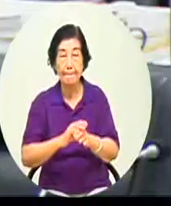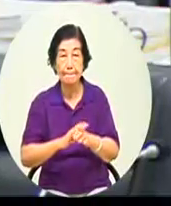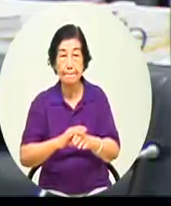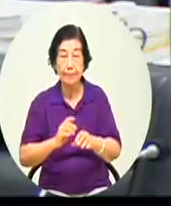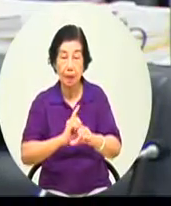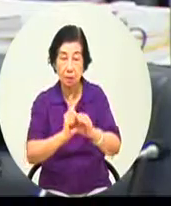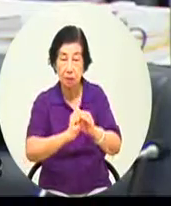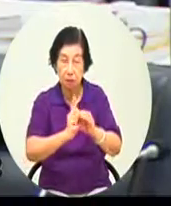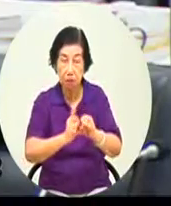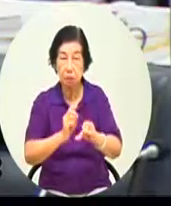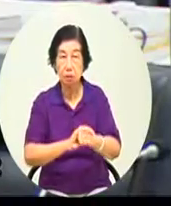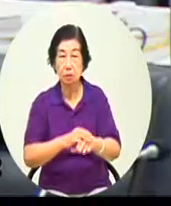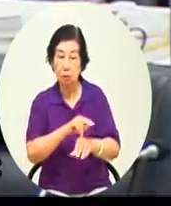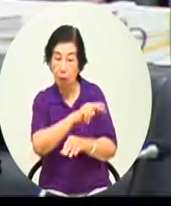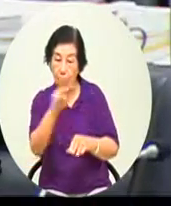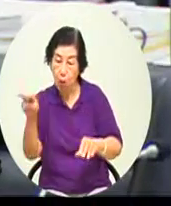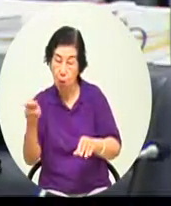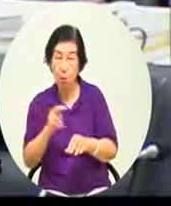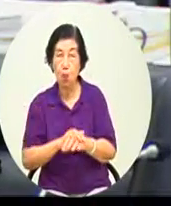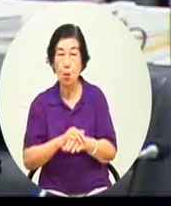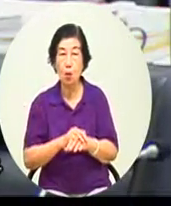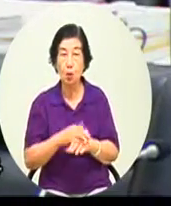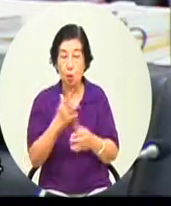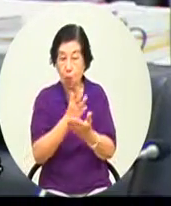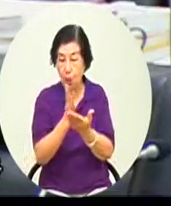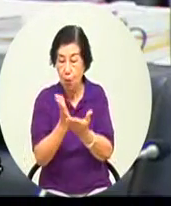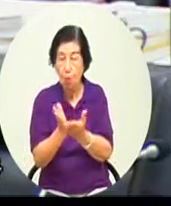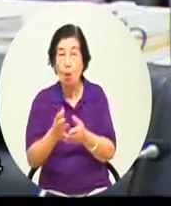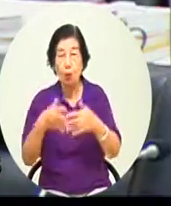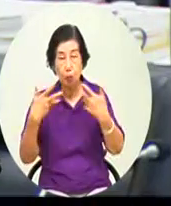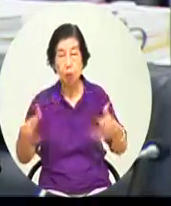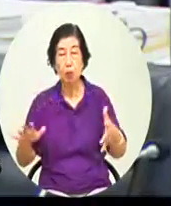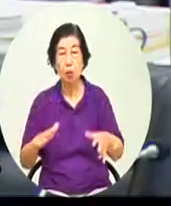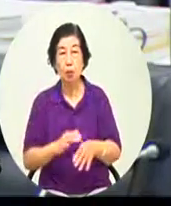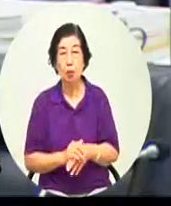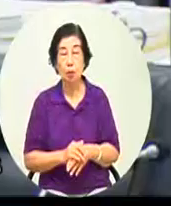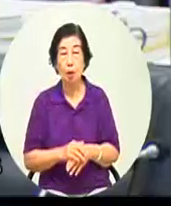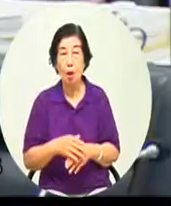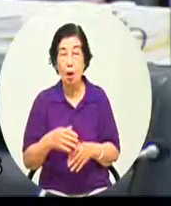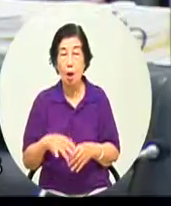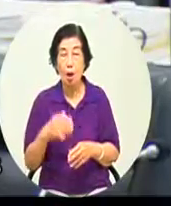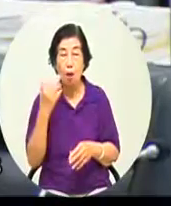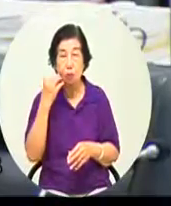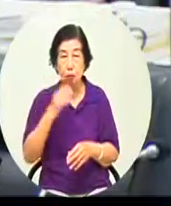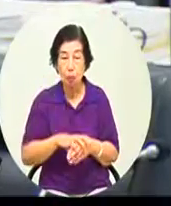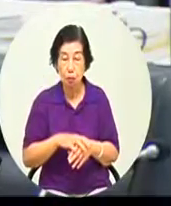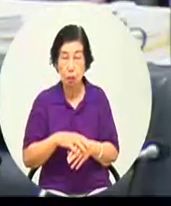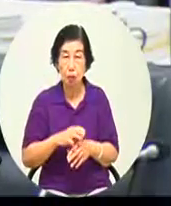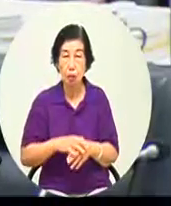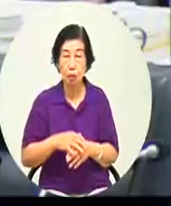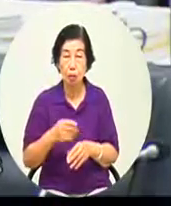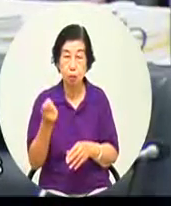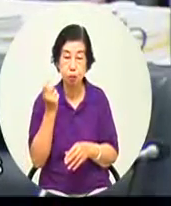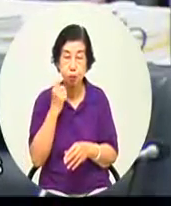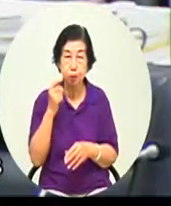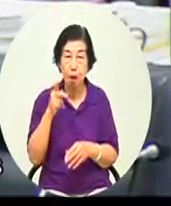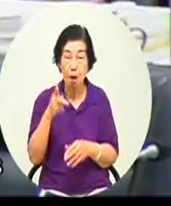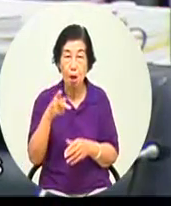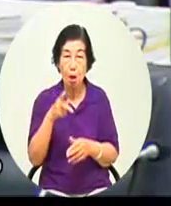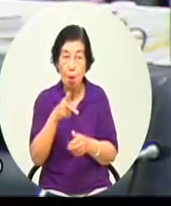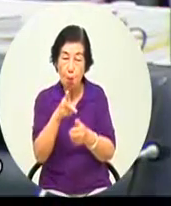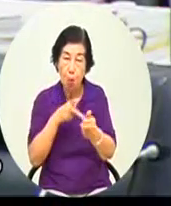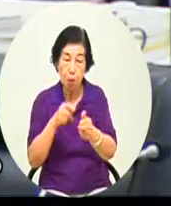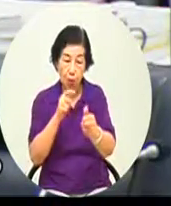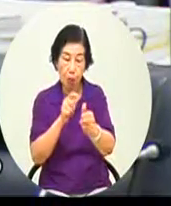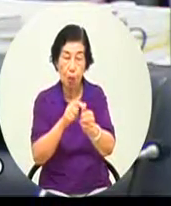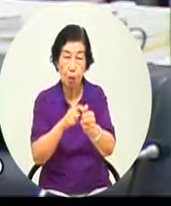出来，到处流窜。今天本席如果我假借另外一个人头的名义去申请一台 Uber， 但是不